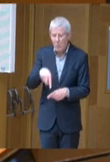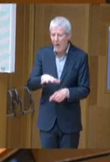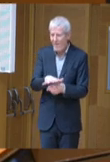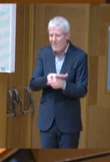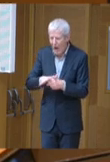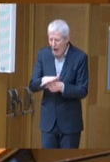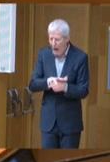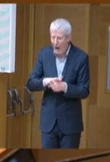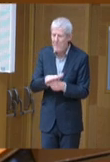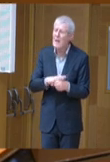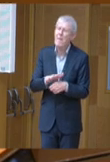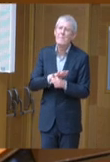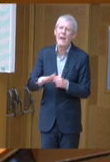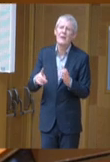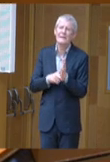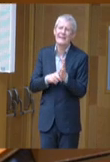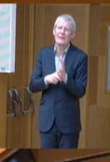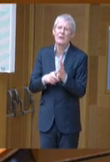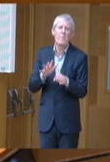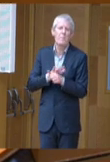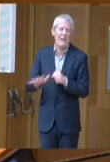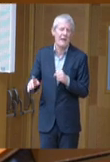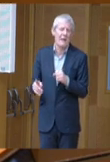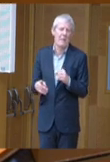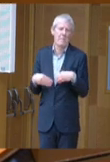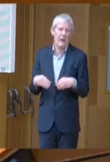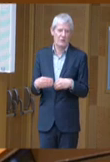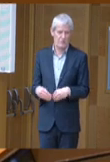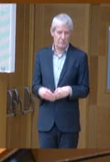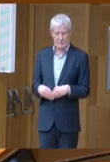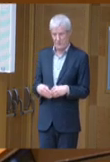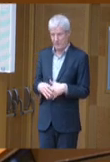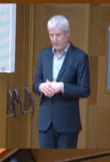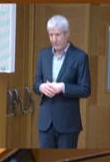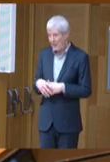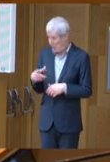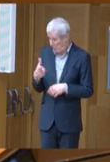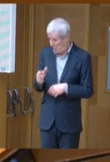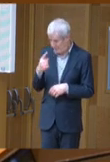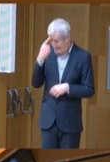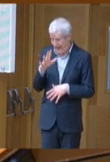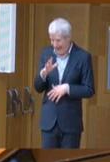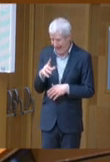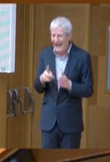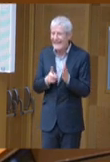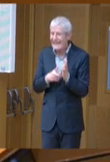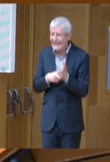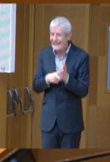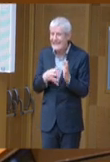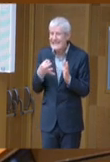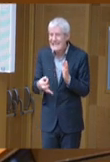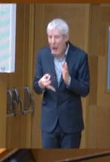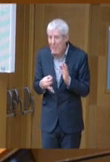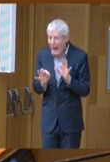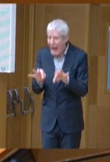il pieno diritto e la piena partecipazione. Proprio perché sappiamo che questi diritti non sempre sono esigibili,